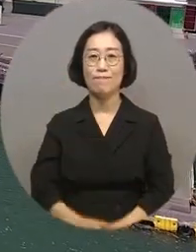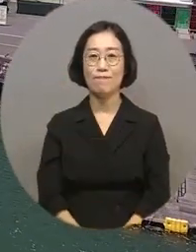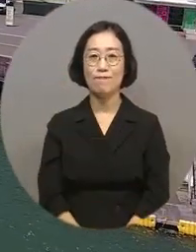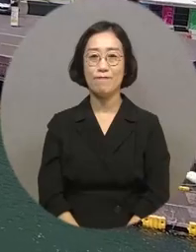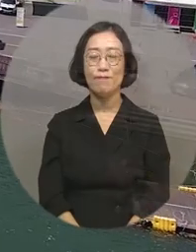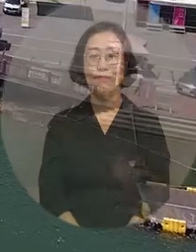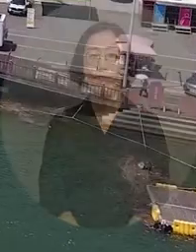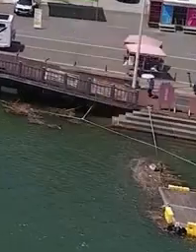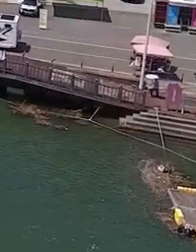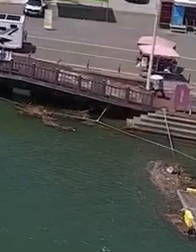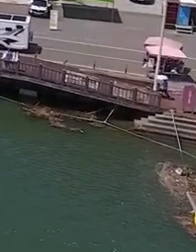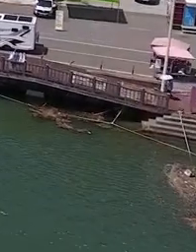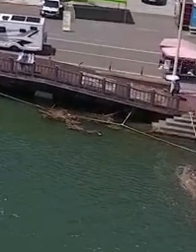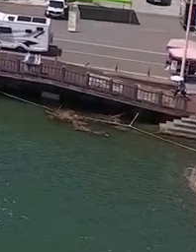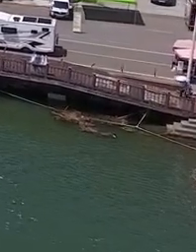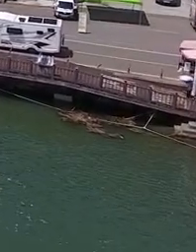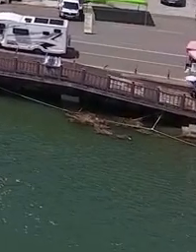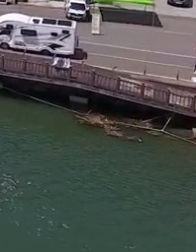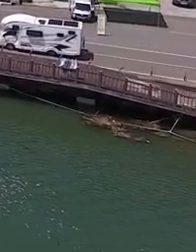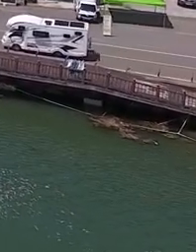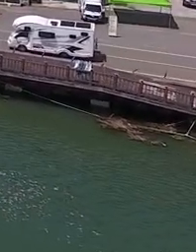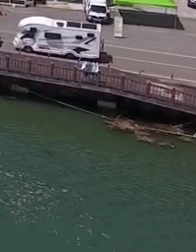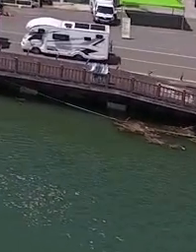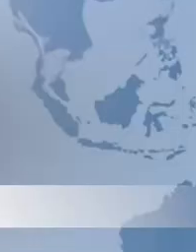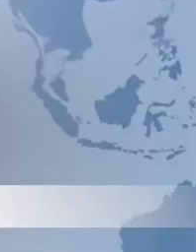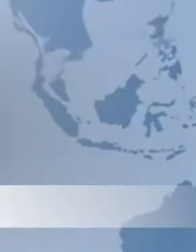복지TV 뉴스 김재상입니다.